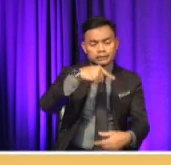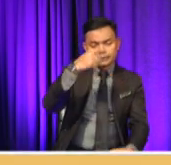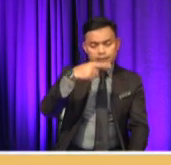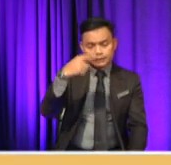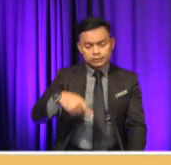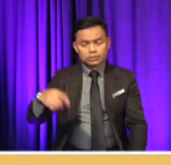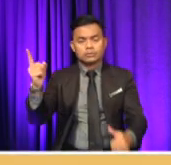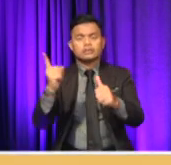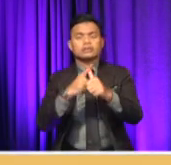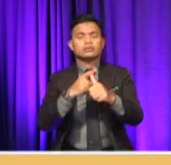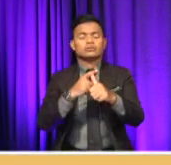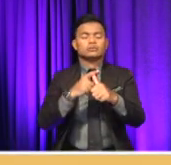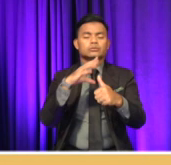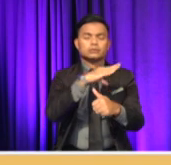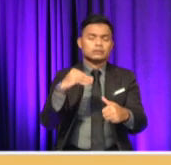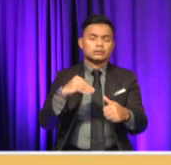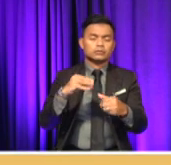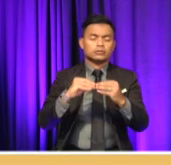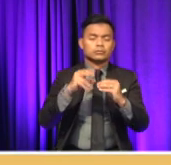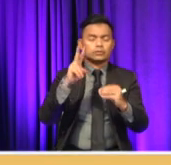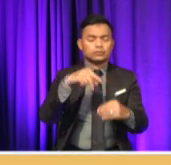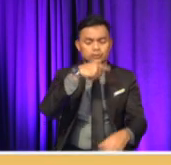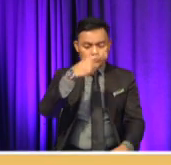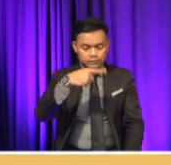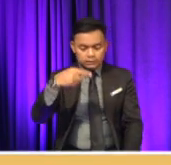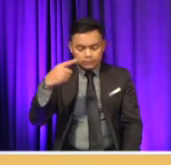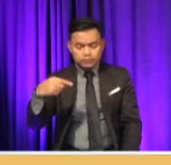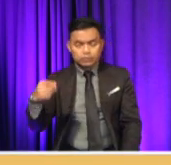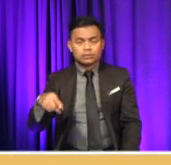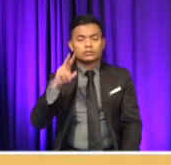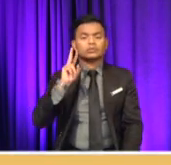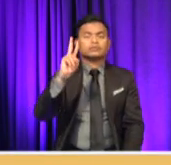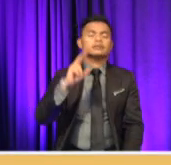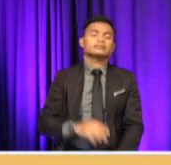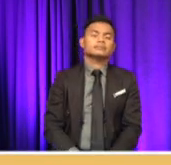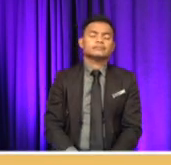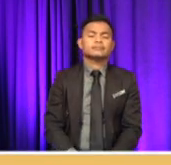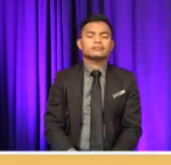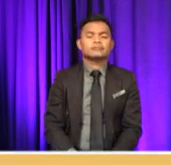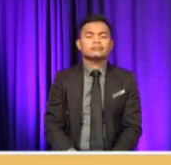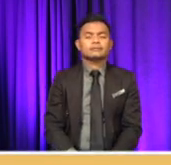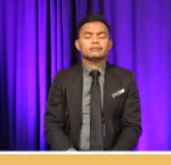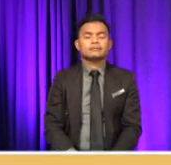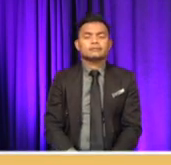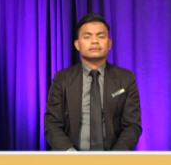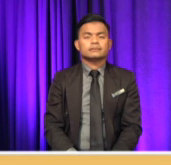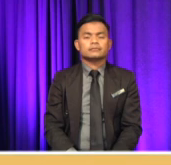satu adalah belitan sekunder ataupun dipanggil sebagai Gelung sekunder oke